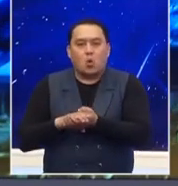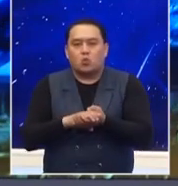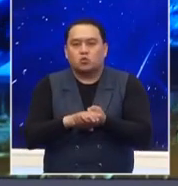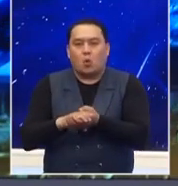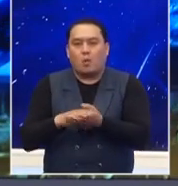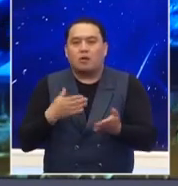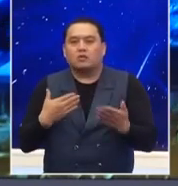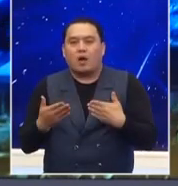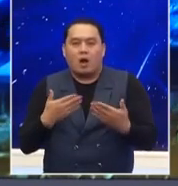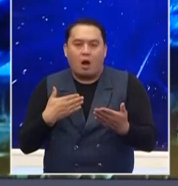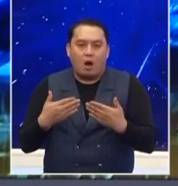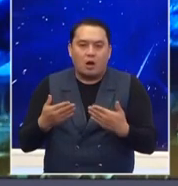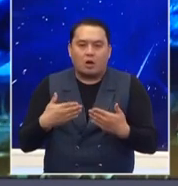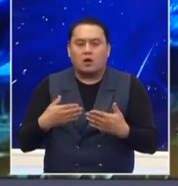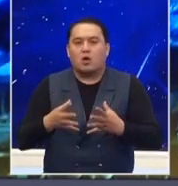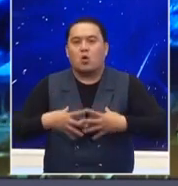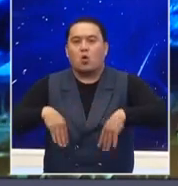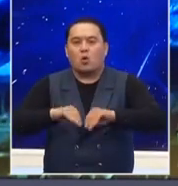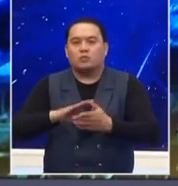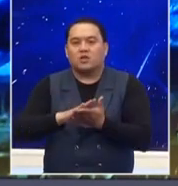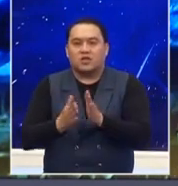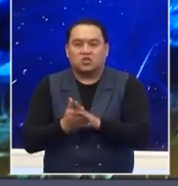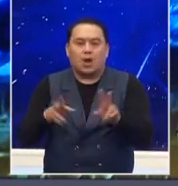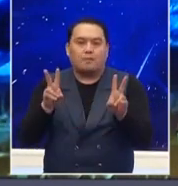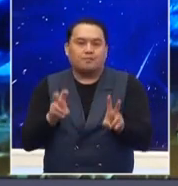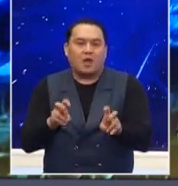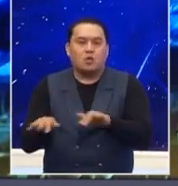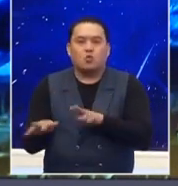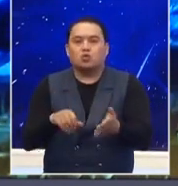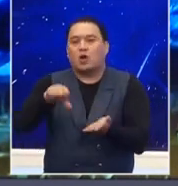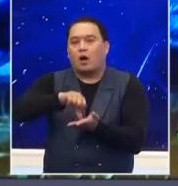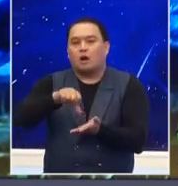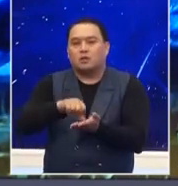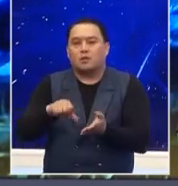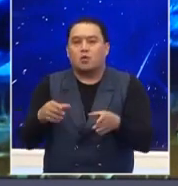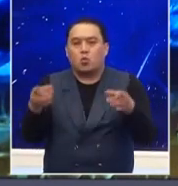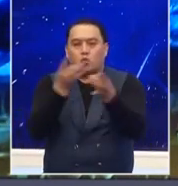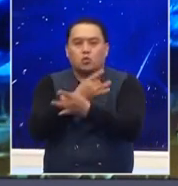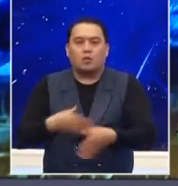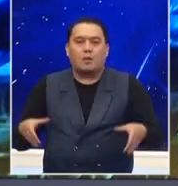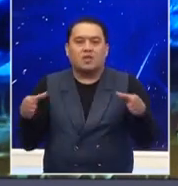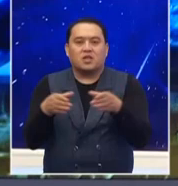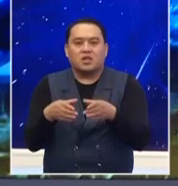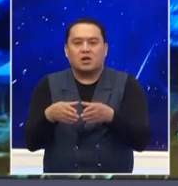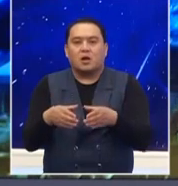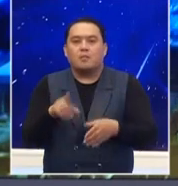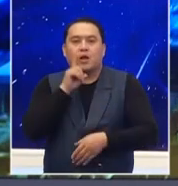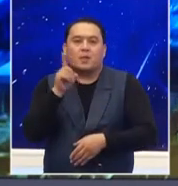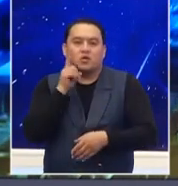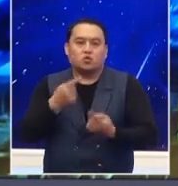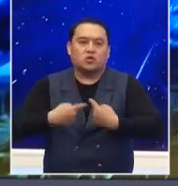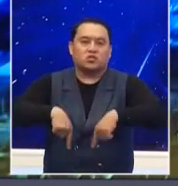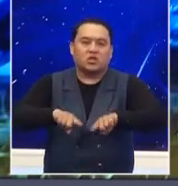межэтническим отношениям и РГУ Когамдык Келисим. В мероприятии приняли участие представители этнокультурных объединений,